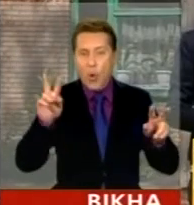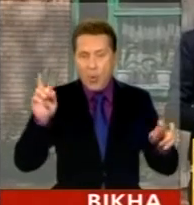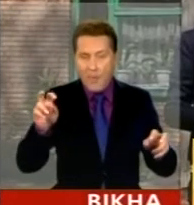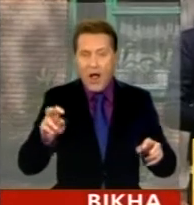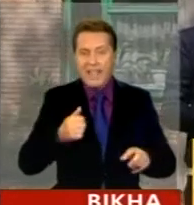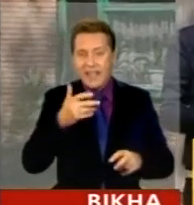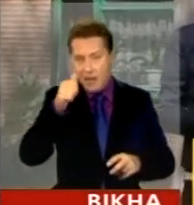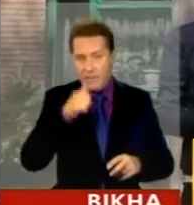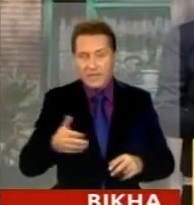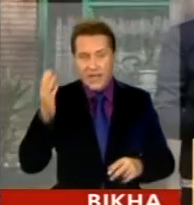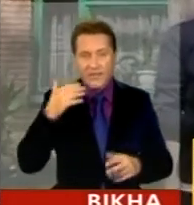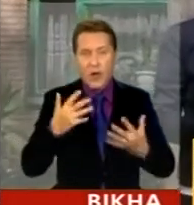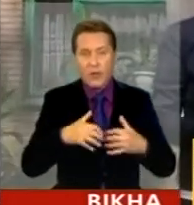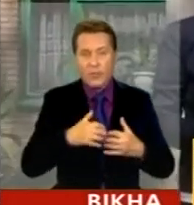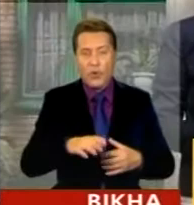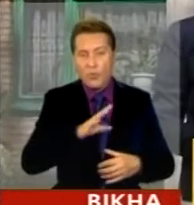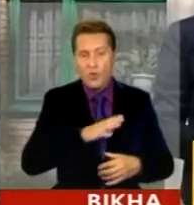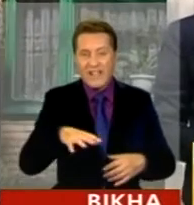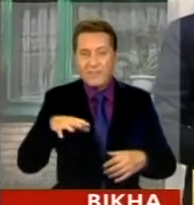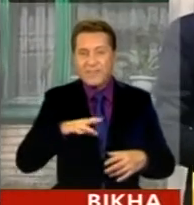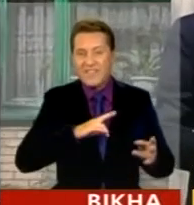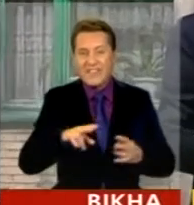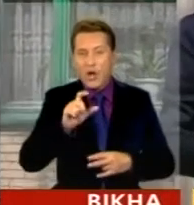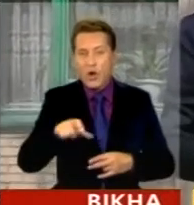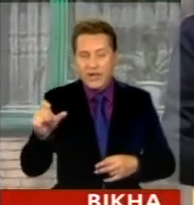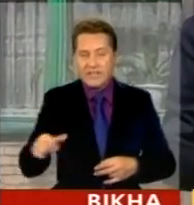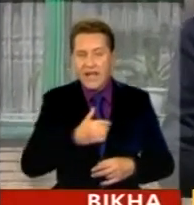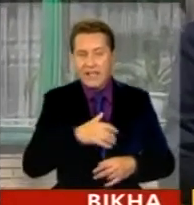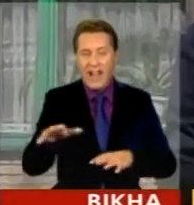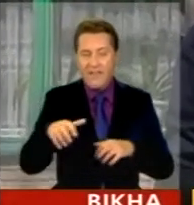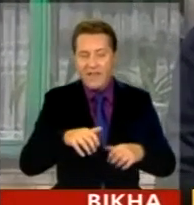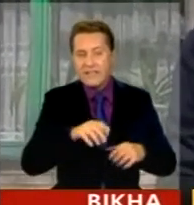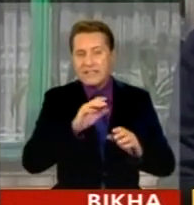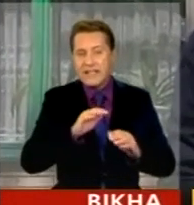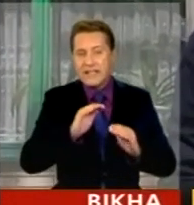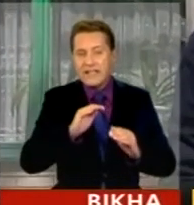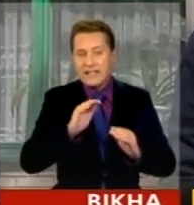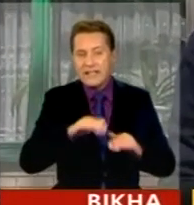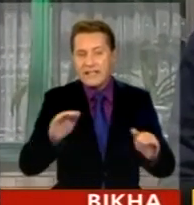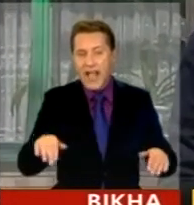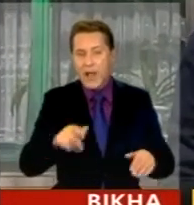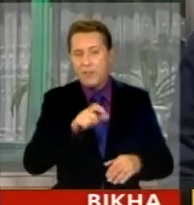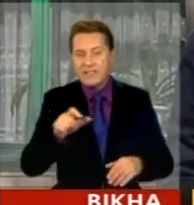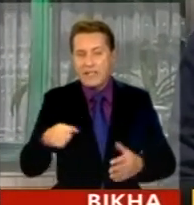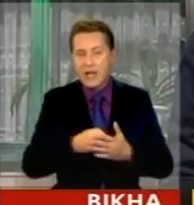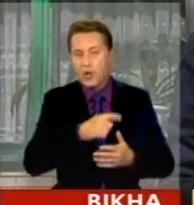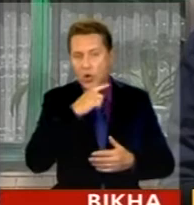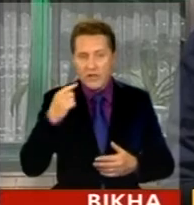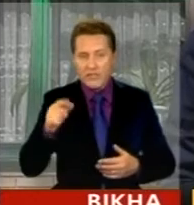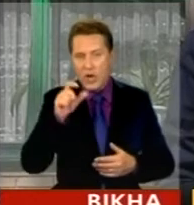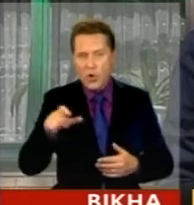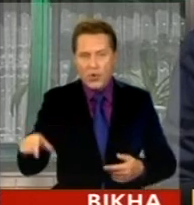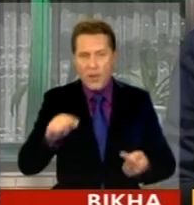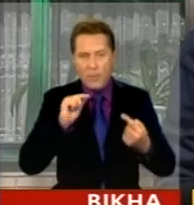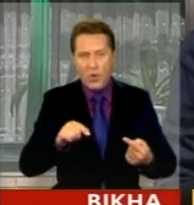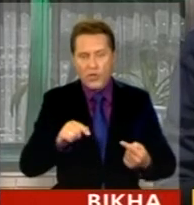давнини, коли тут, у Краматорську, панували терористи і хотіли вивезти дітей і персонал до Росії. Але тоді люди виступили проти і фактично під дулами